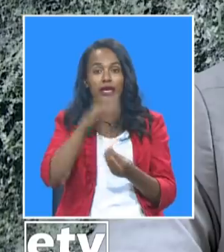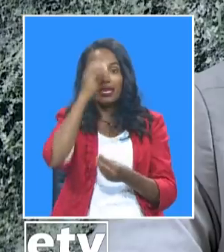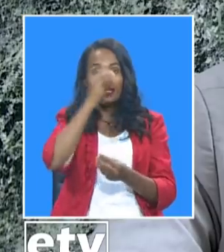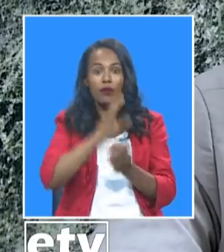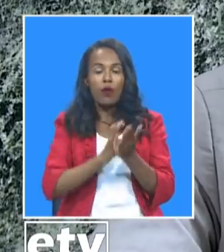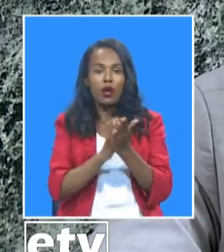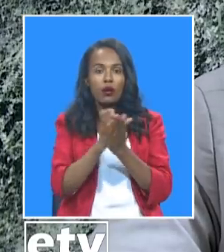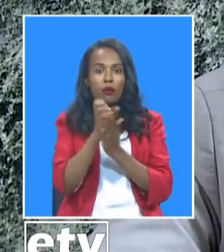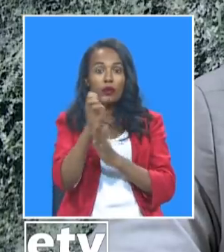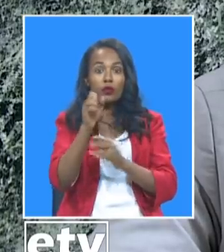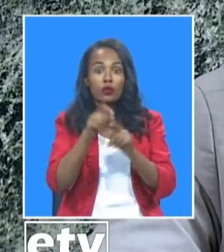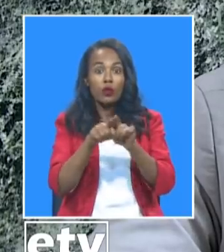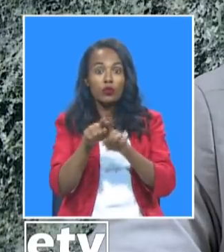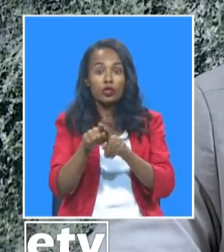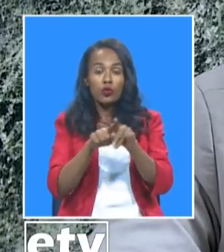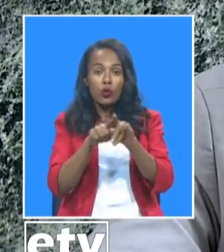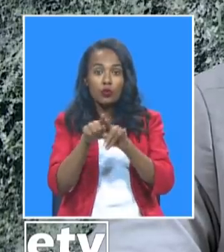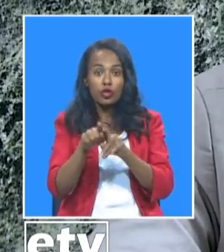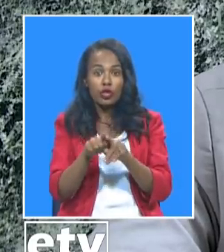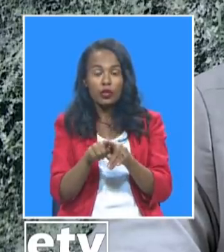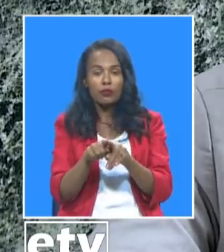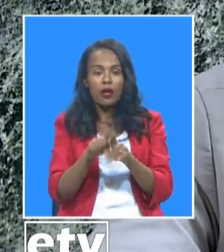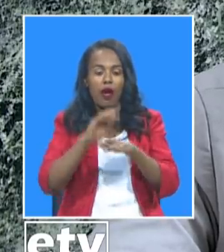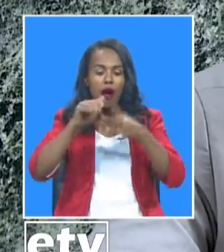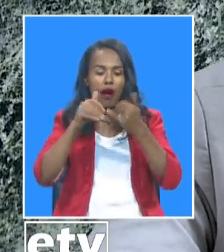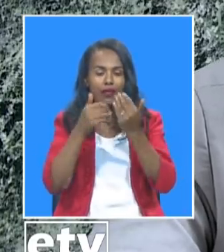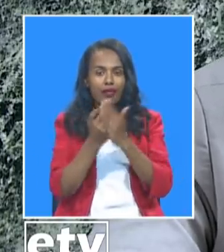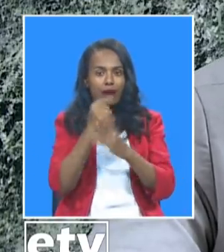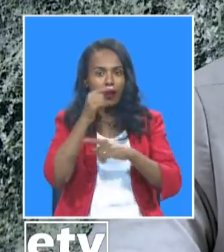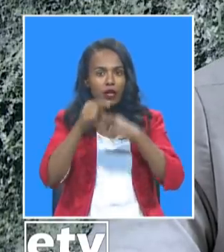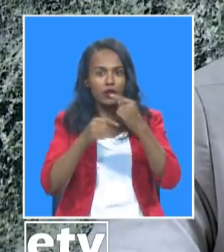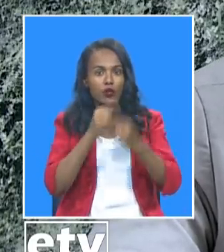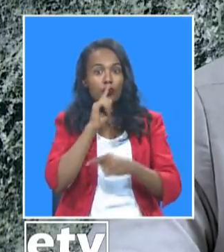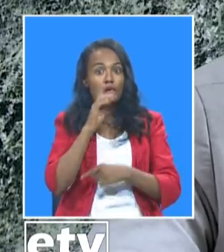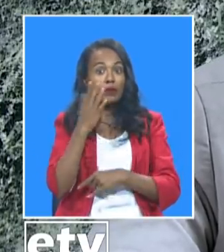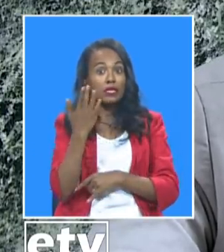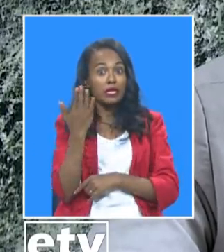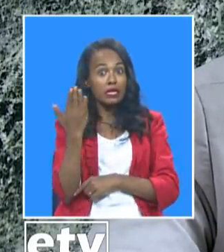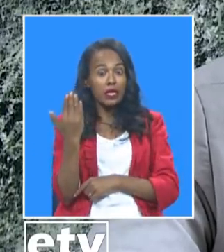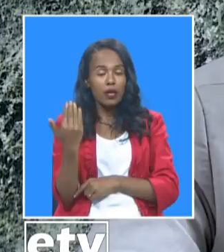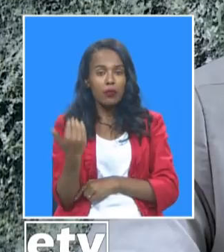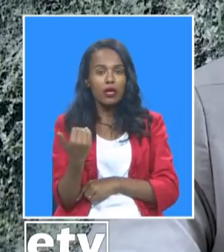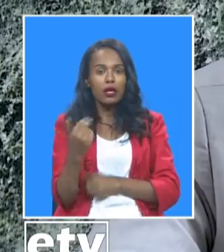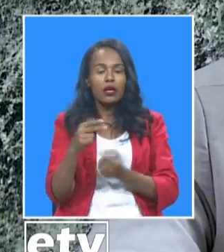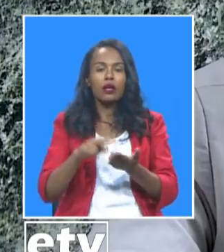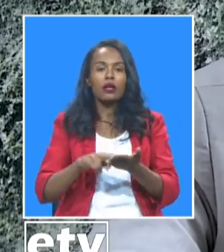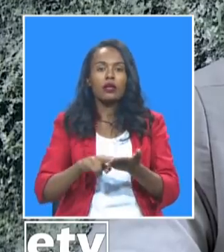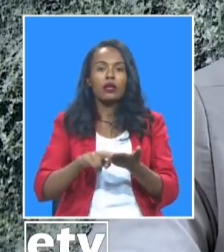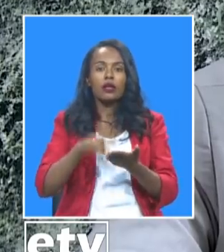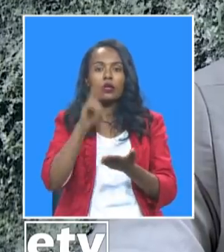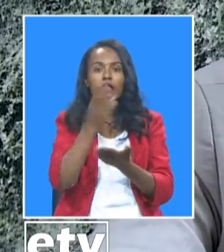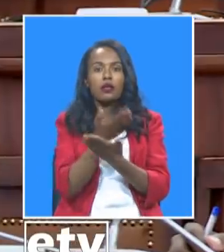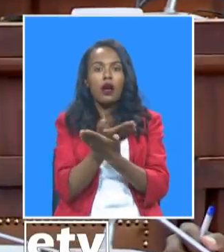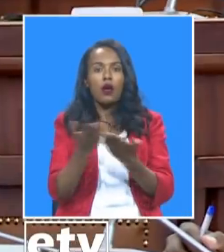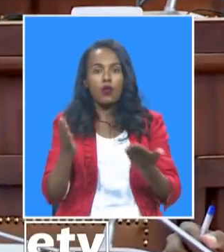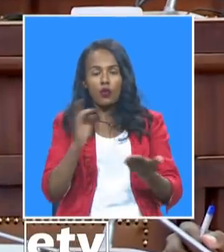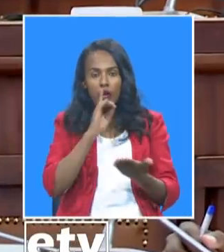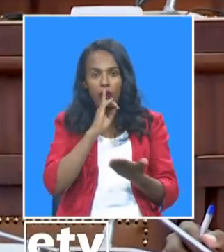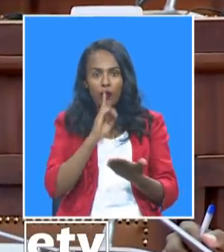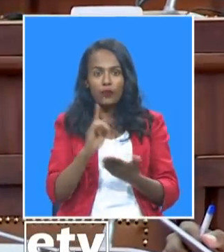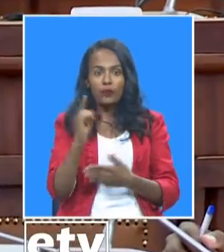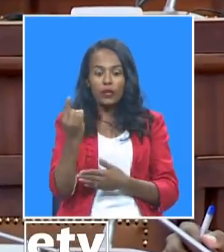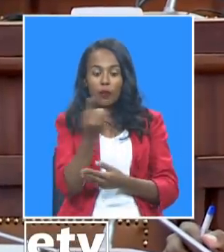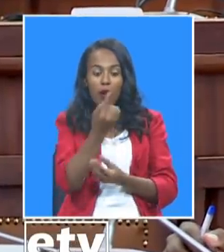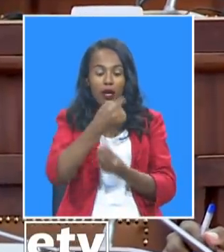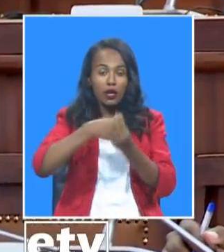መብት ኮሚሽን ኮሚሽነር ባሉበትም አጠቃላይ ሂደቱ ምን መስል እንደነበረ የተነሳ ጉዳይ ነው።